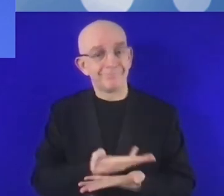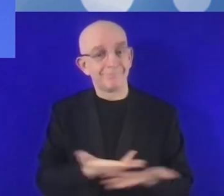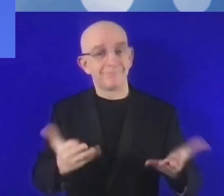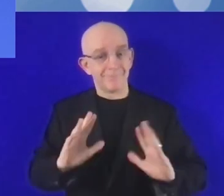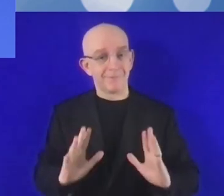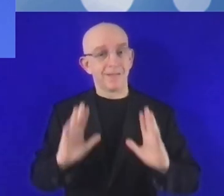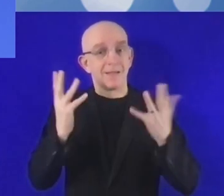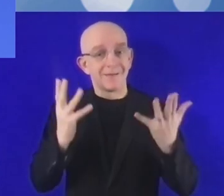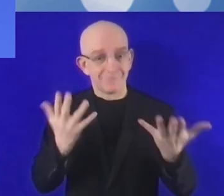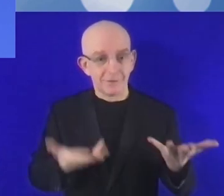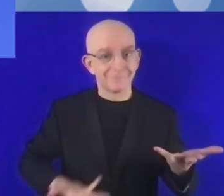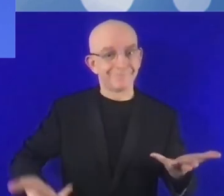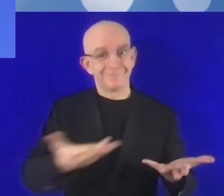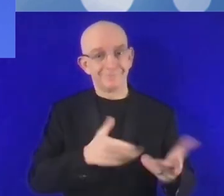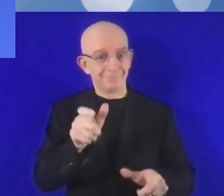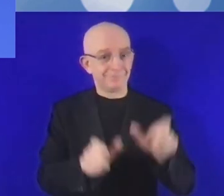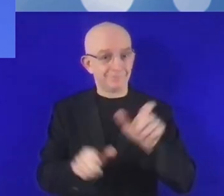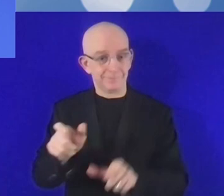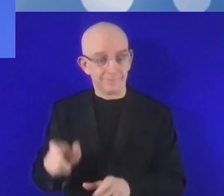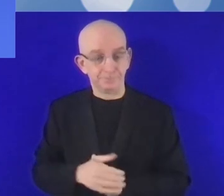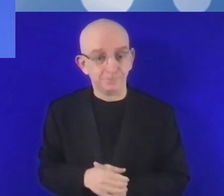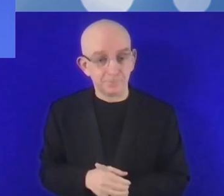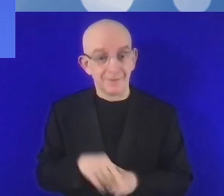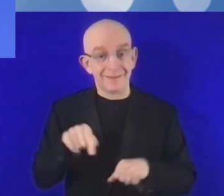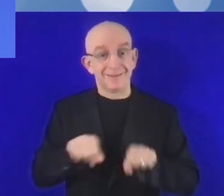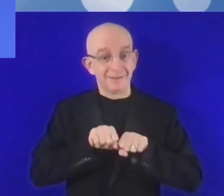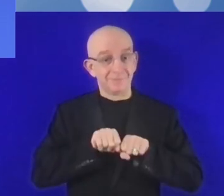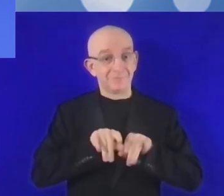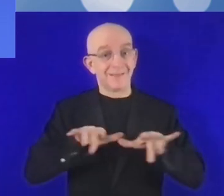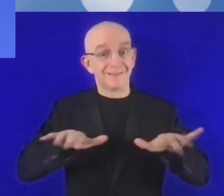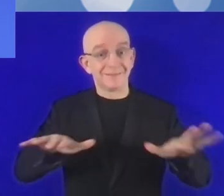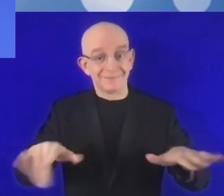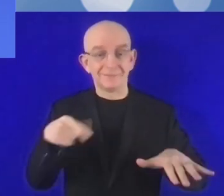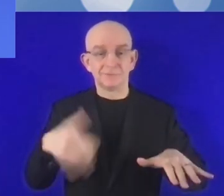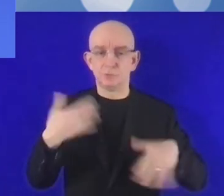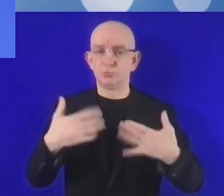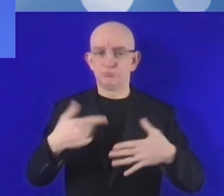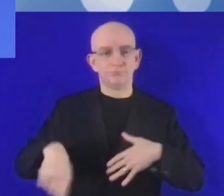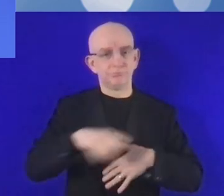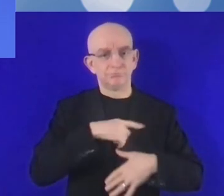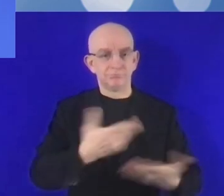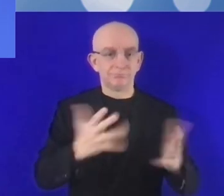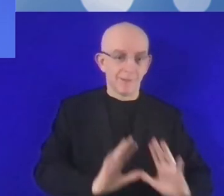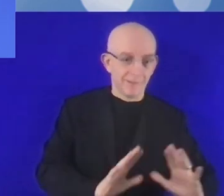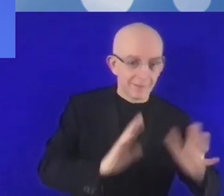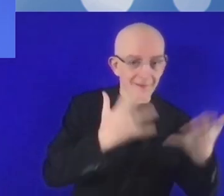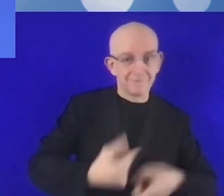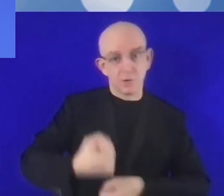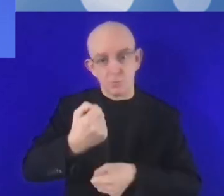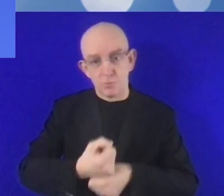интернет-саммита ООН. Сейчас больше, чем когда-либо раньше, мы свидетели того, как